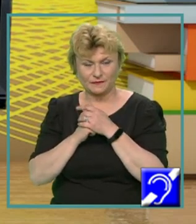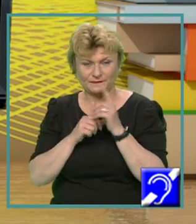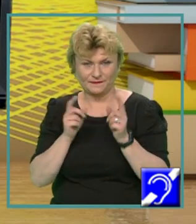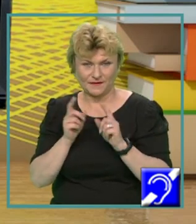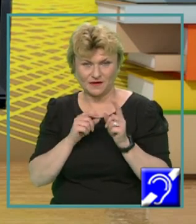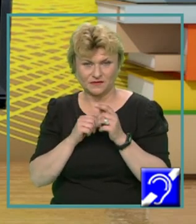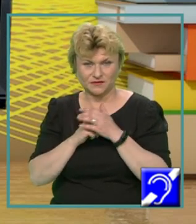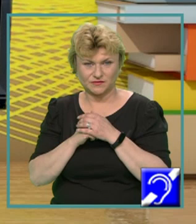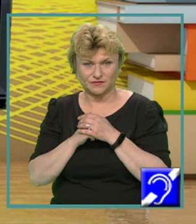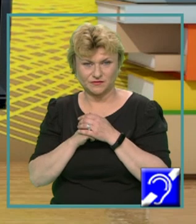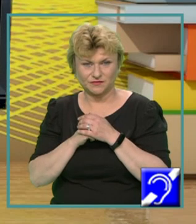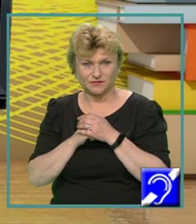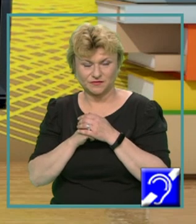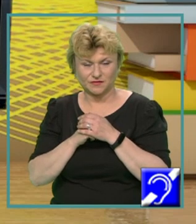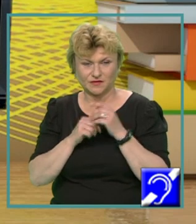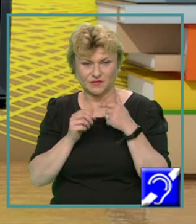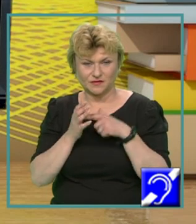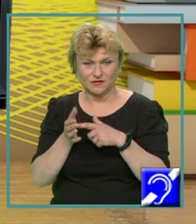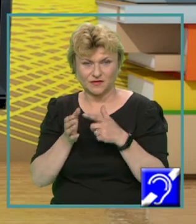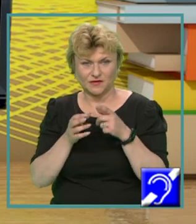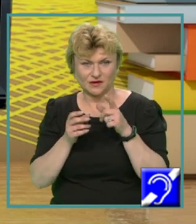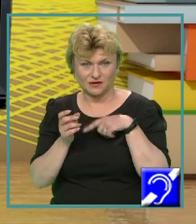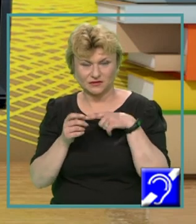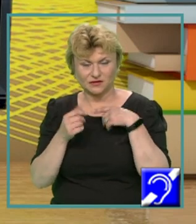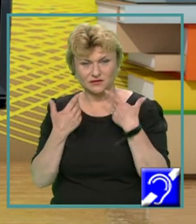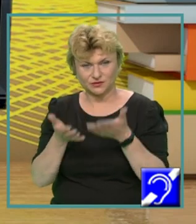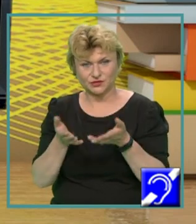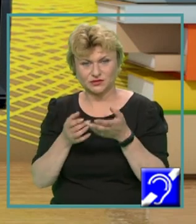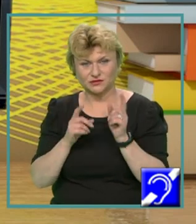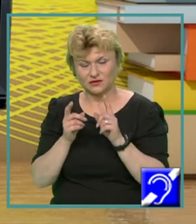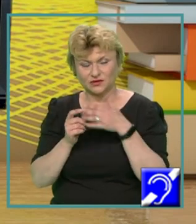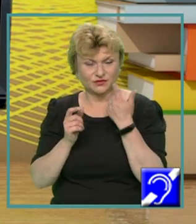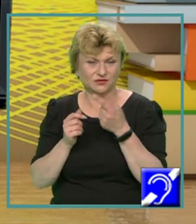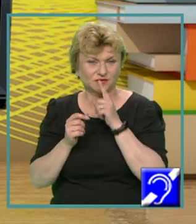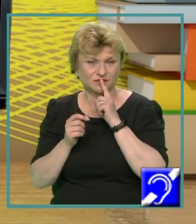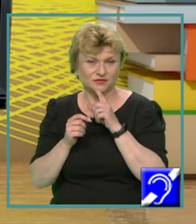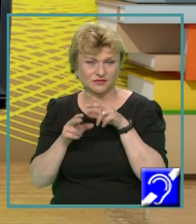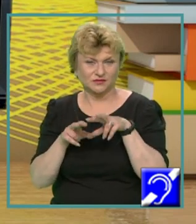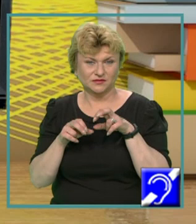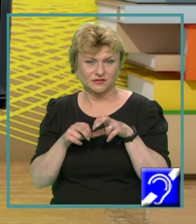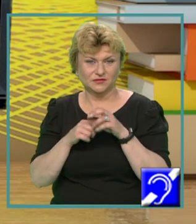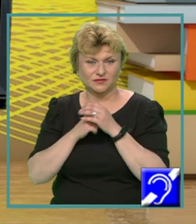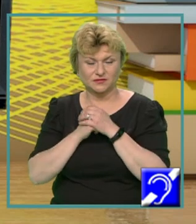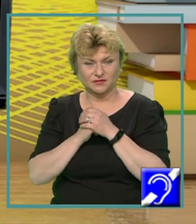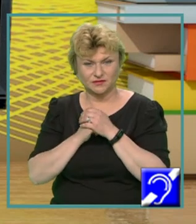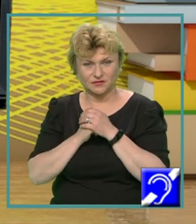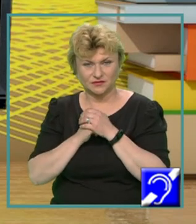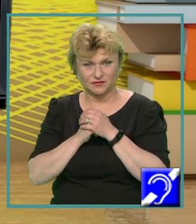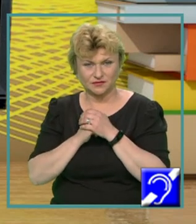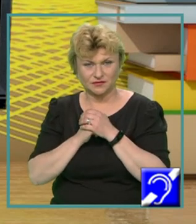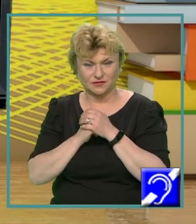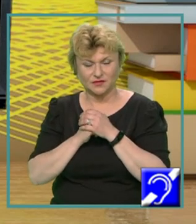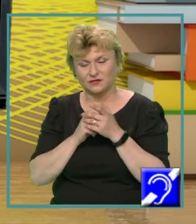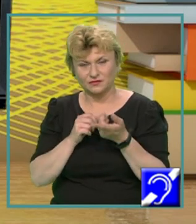Dacă retina este distrusă, nu mai vedem. Dacă este secționat nervul sau tracturile, nu mai vedem, pentru că impulsul nervos nu mai ajunge